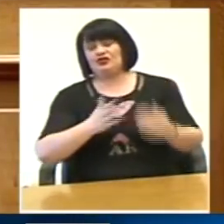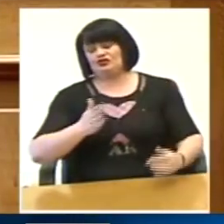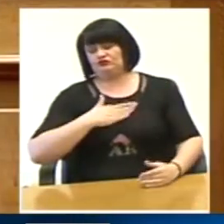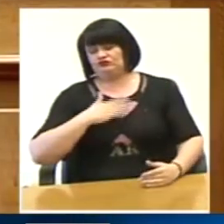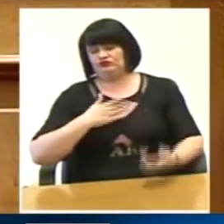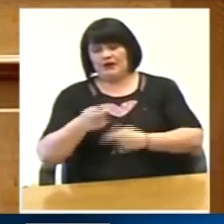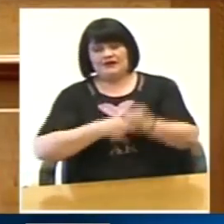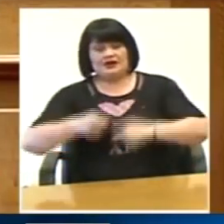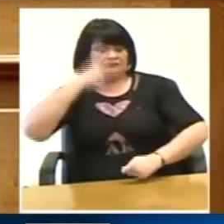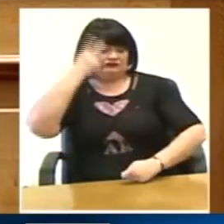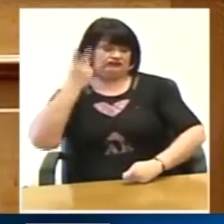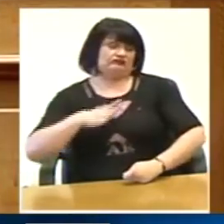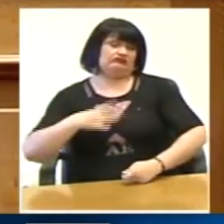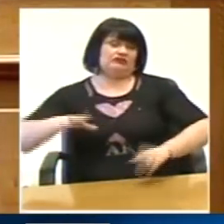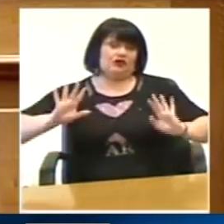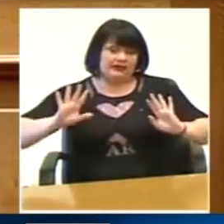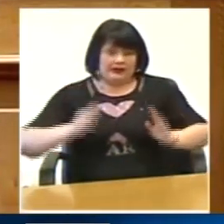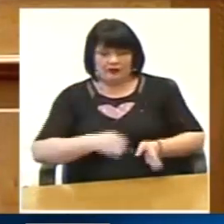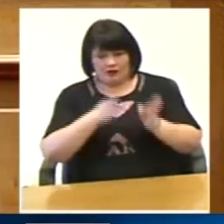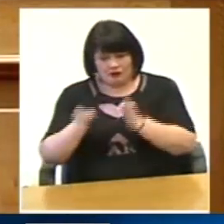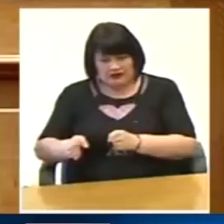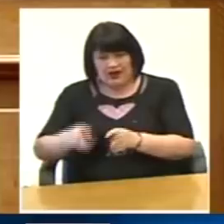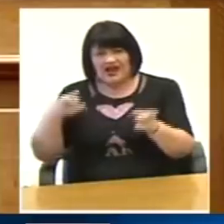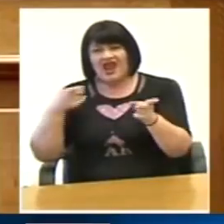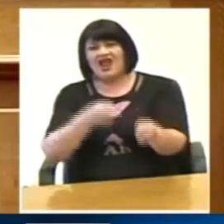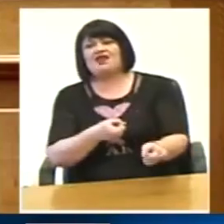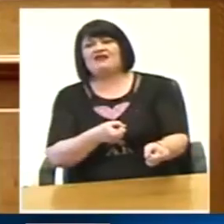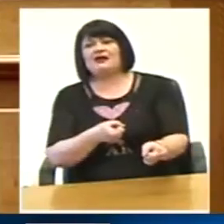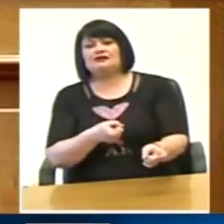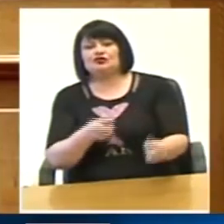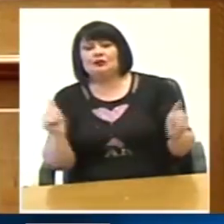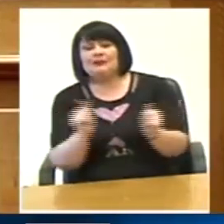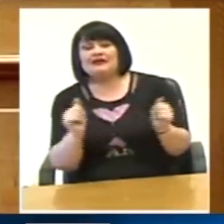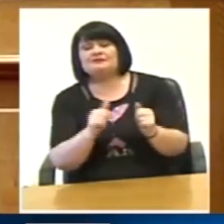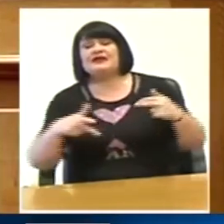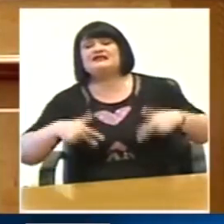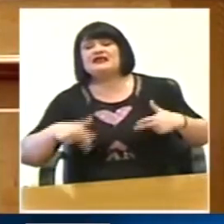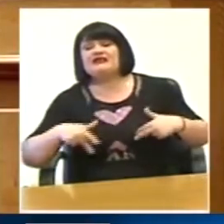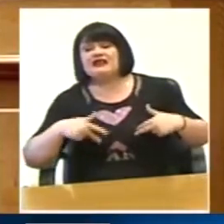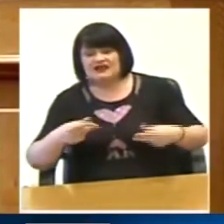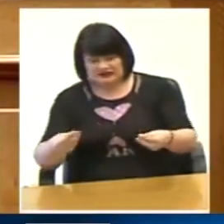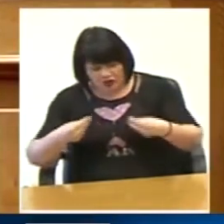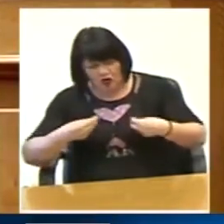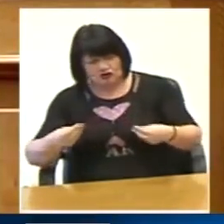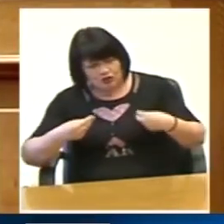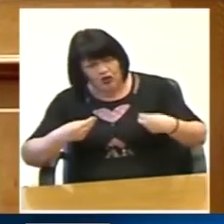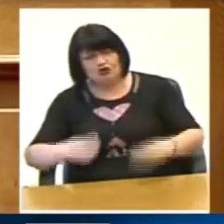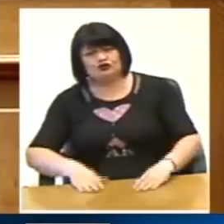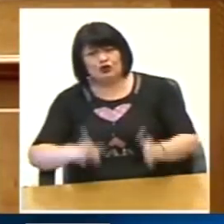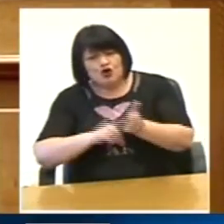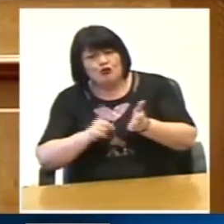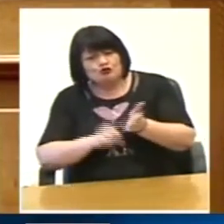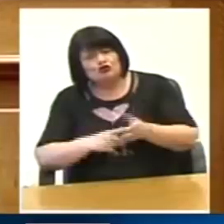επιχείρηση και ό,τι γουστάρω κάνω. Και ταυτόχρονα εκβιάζει και πιέζει τις κυβερνήσεις να του δώσει νέα προνόμια, νέα κίνητρα, νέες